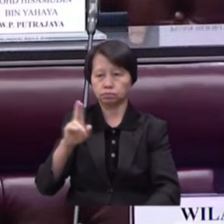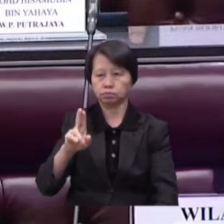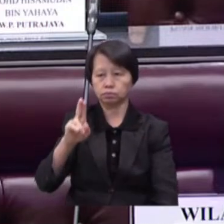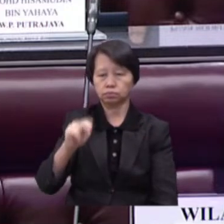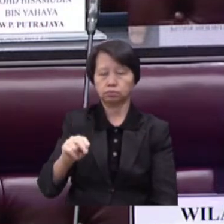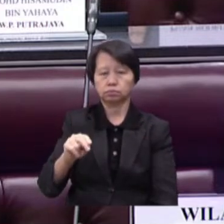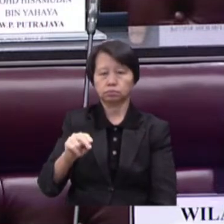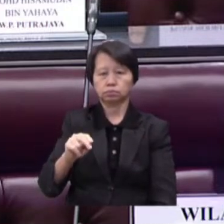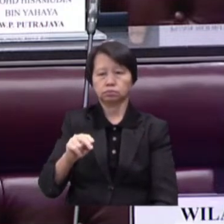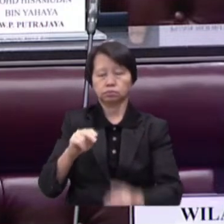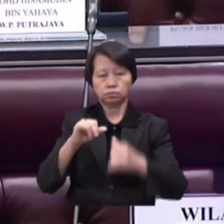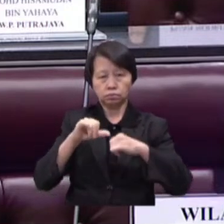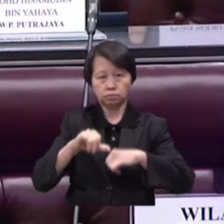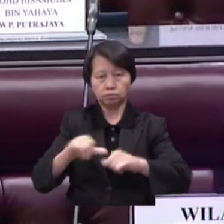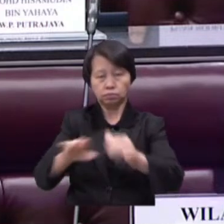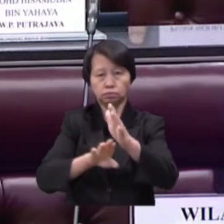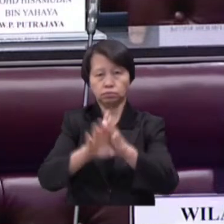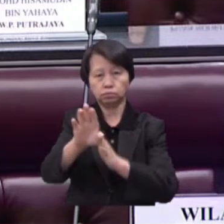Nations